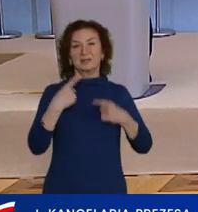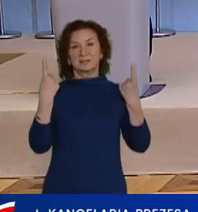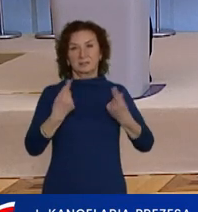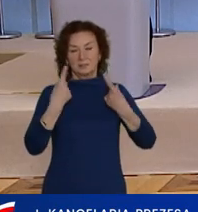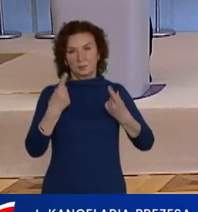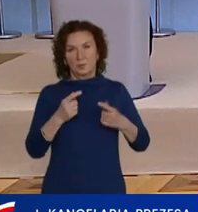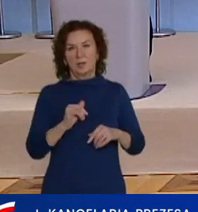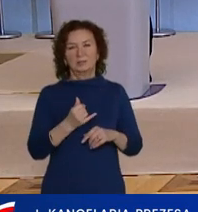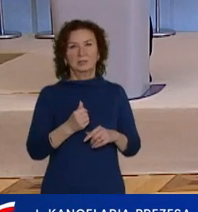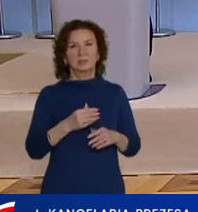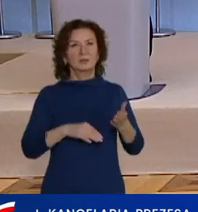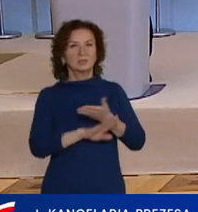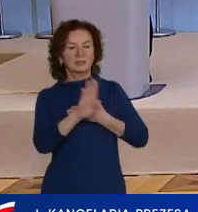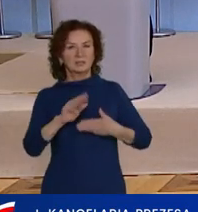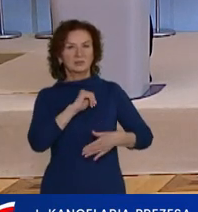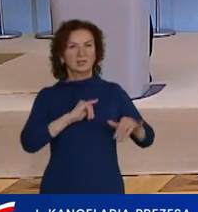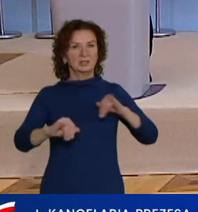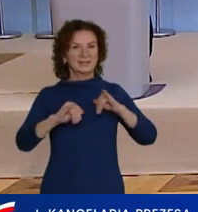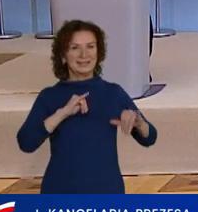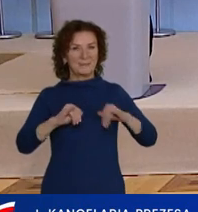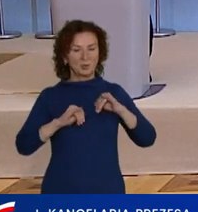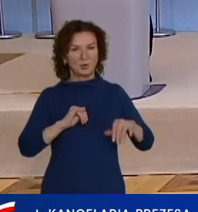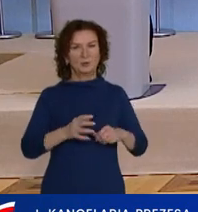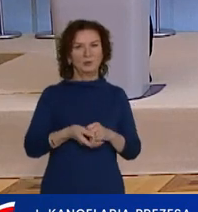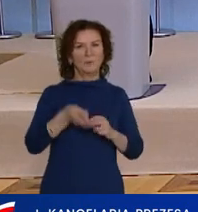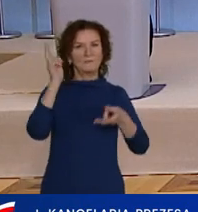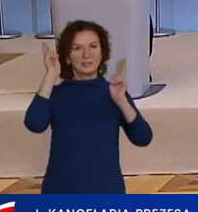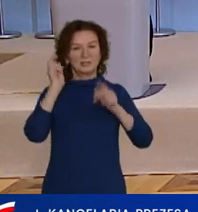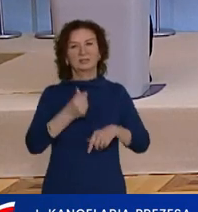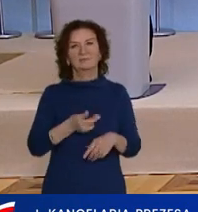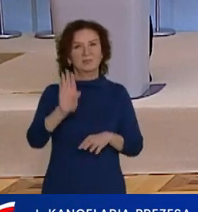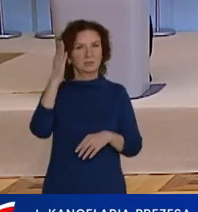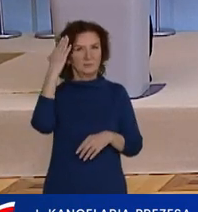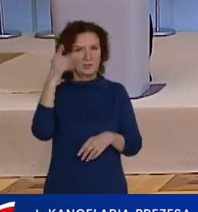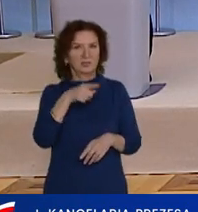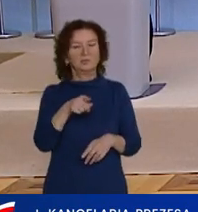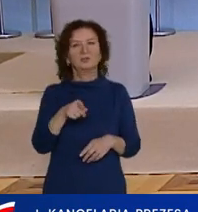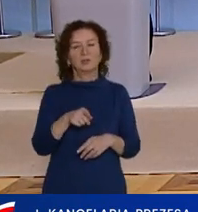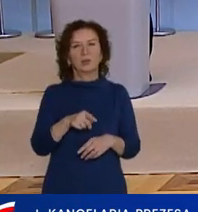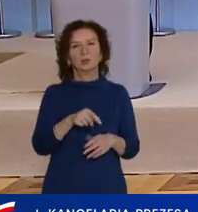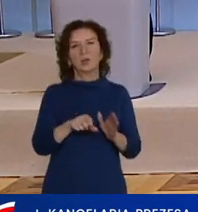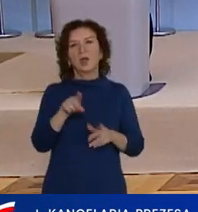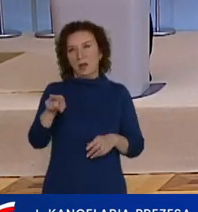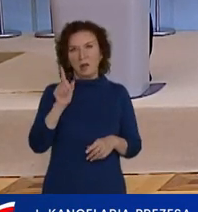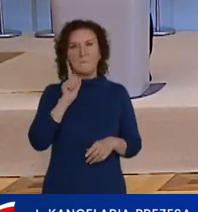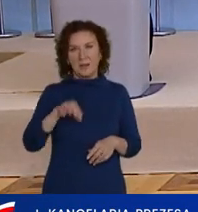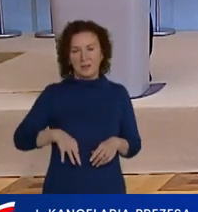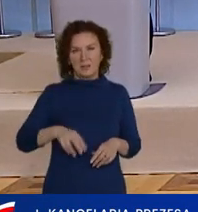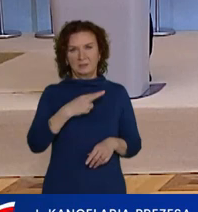samorządów wczoraj podczas konferencji prasowej w Skierniewicach dowiedzieli się od pana i od pana premiera, że